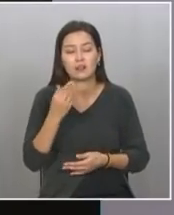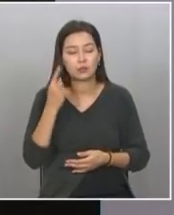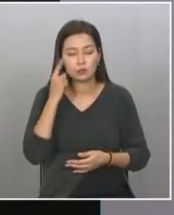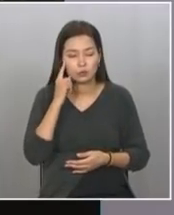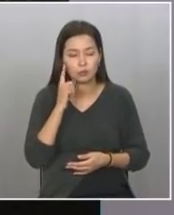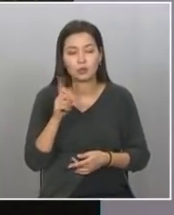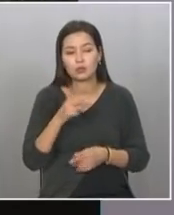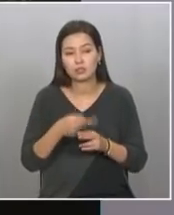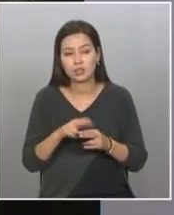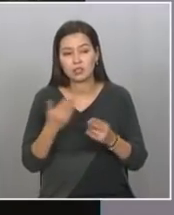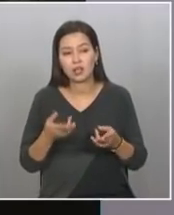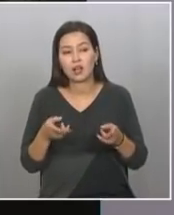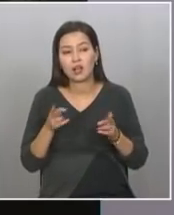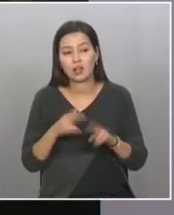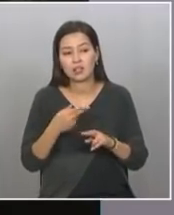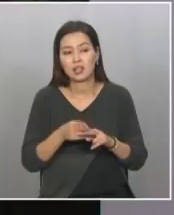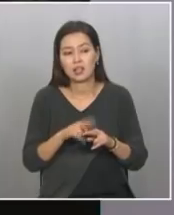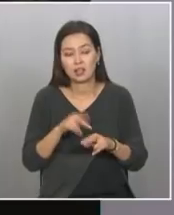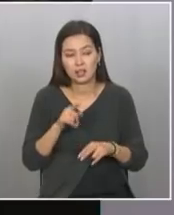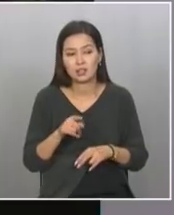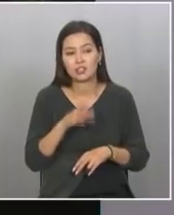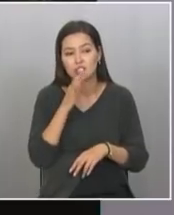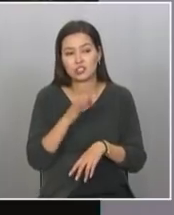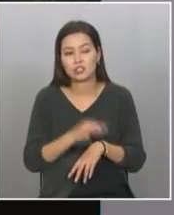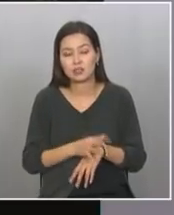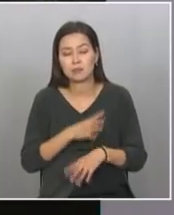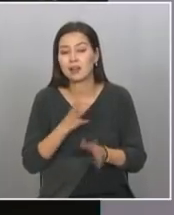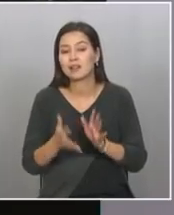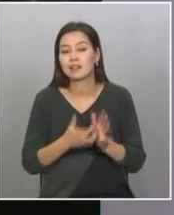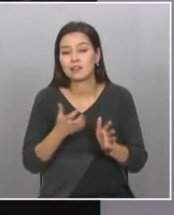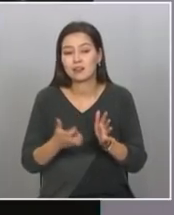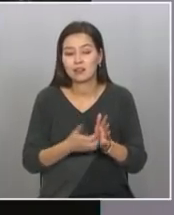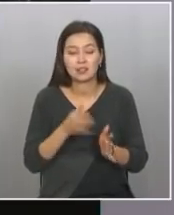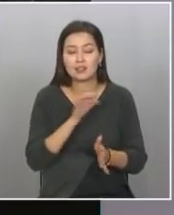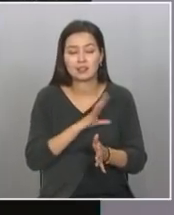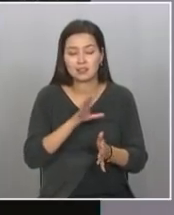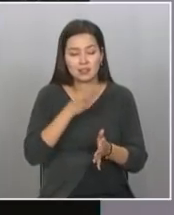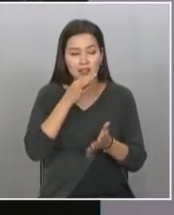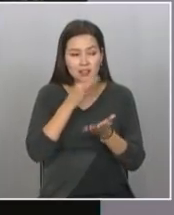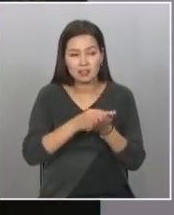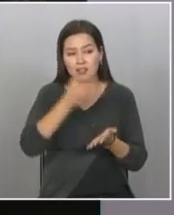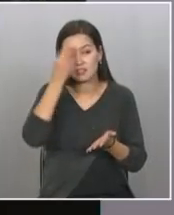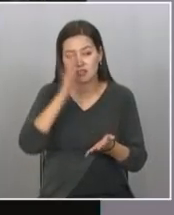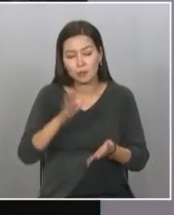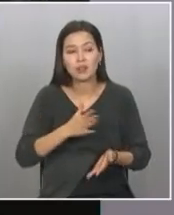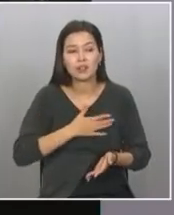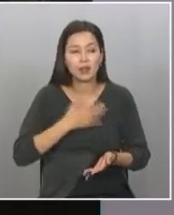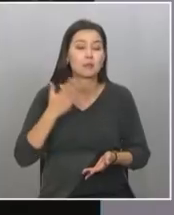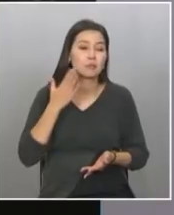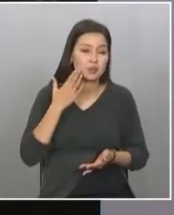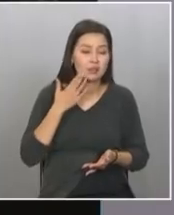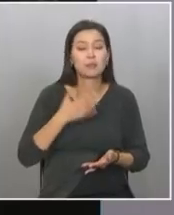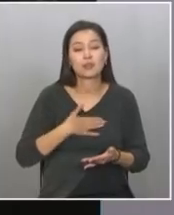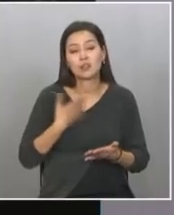какой недостаток был у песочных часов? Не забудьте в ответах использовать выражение «я предполагаю»,